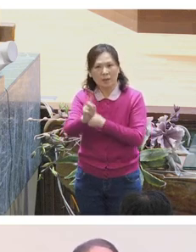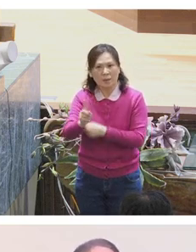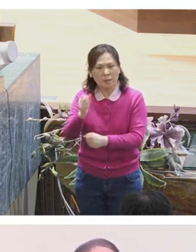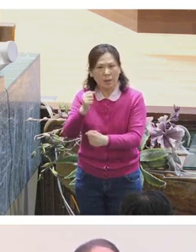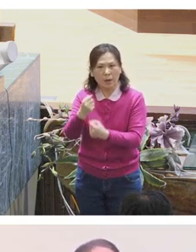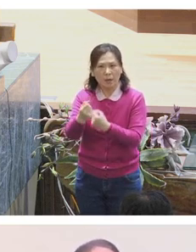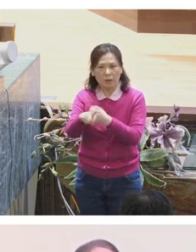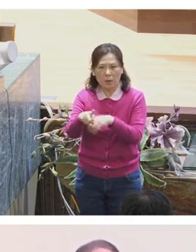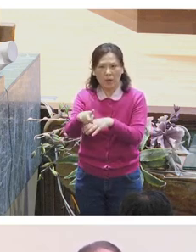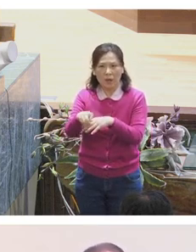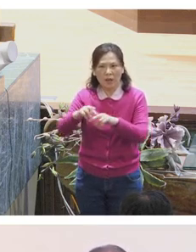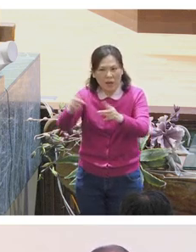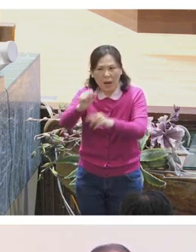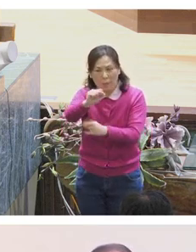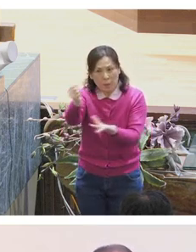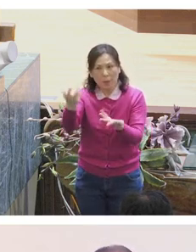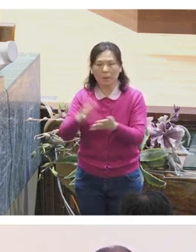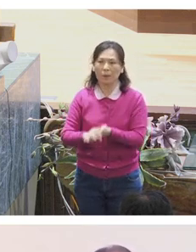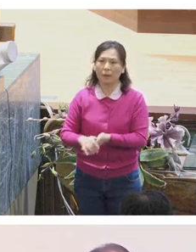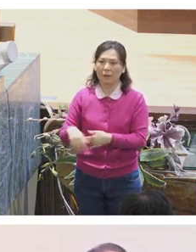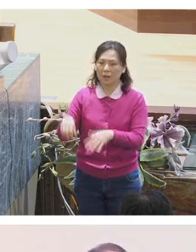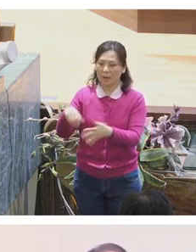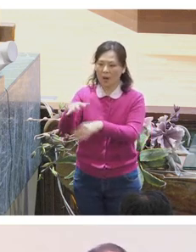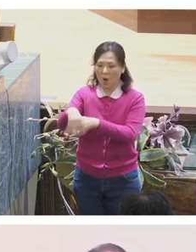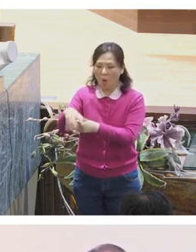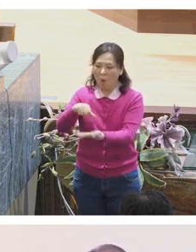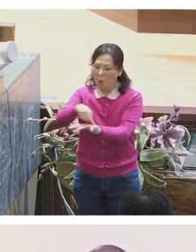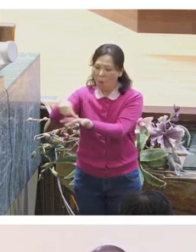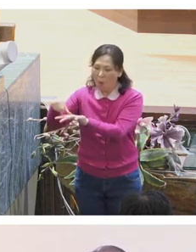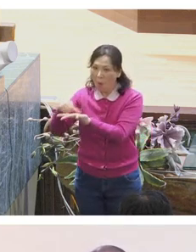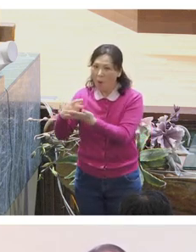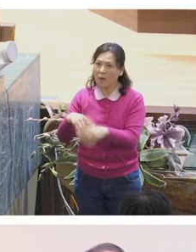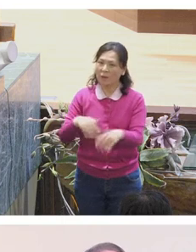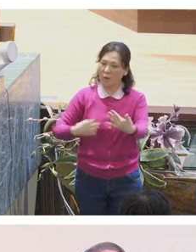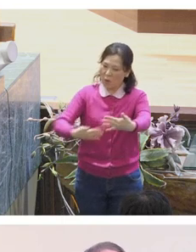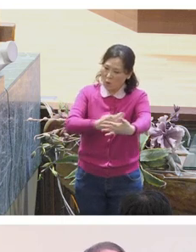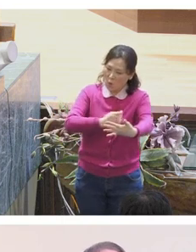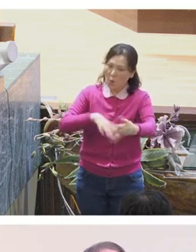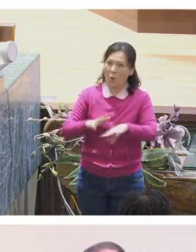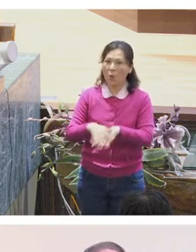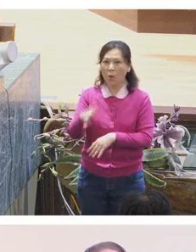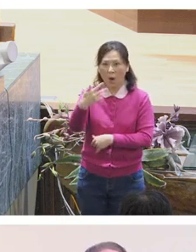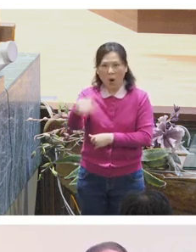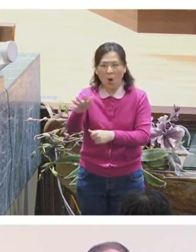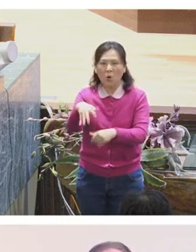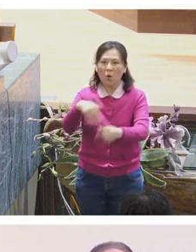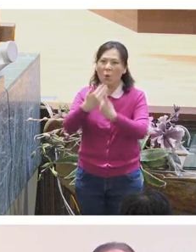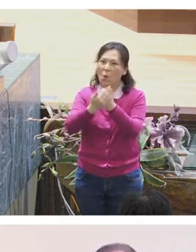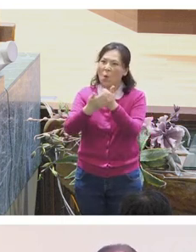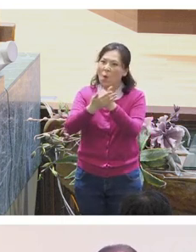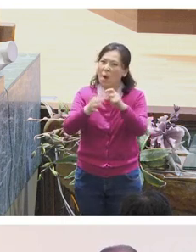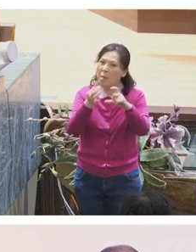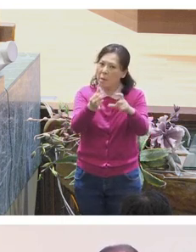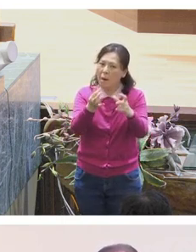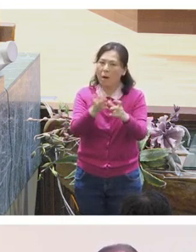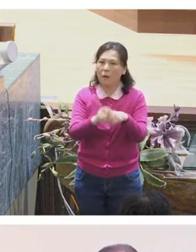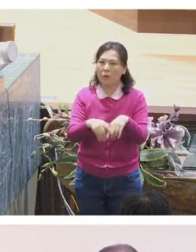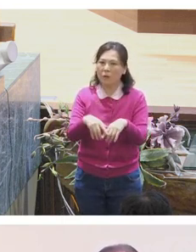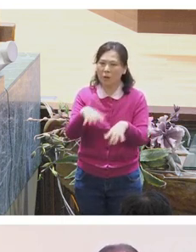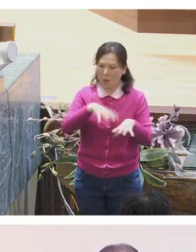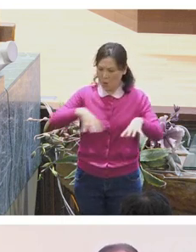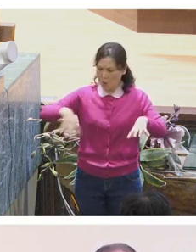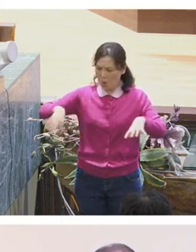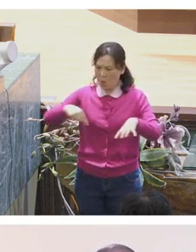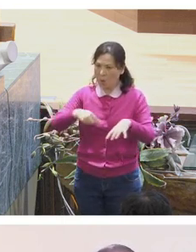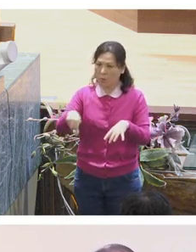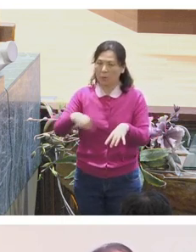的？农地、渔温、水质水量保护区，啊，这些都是